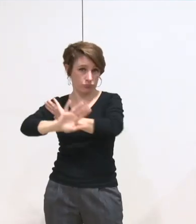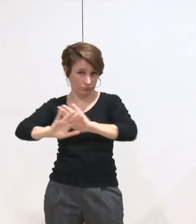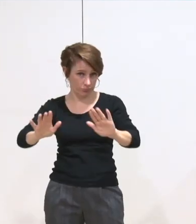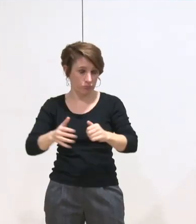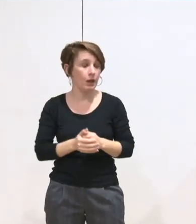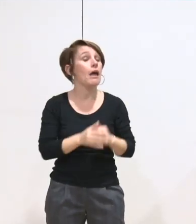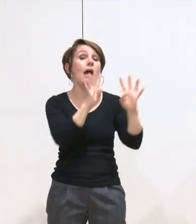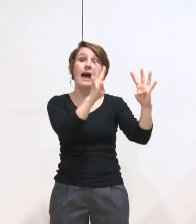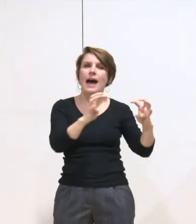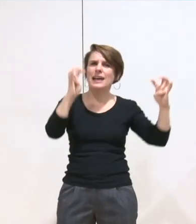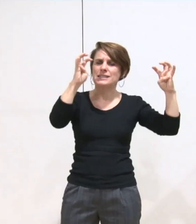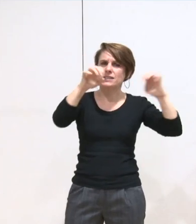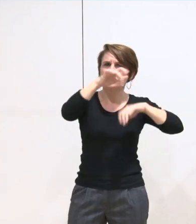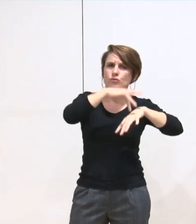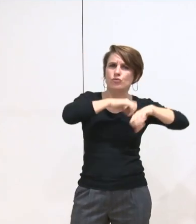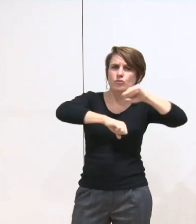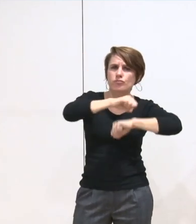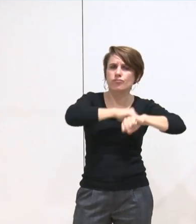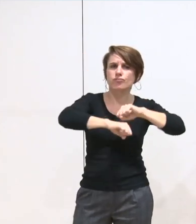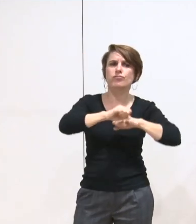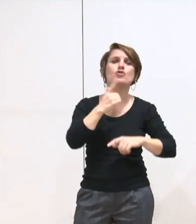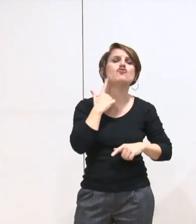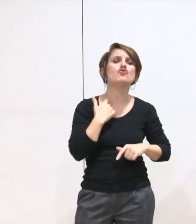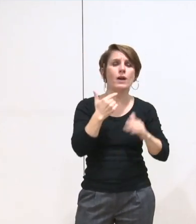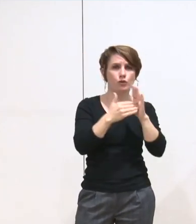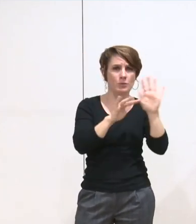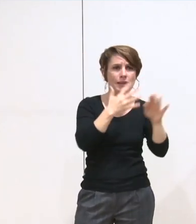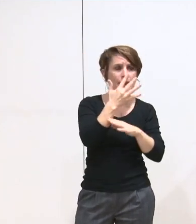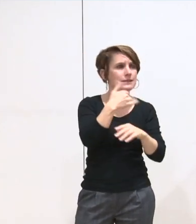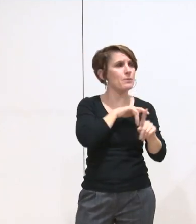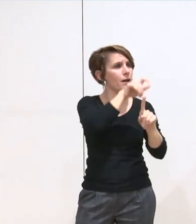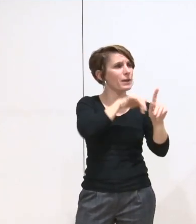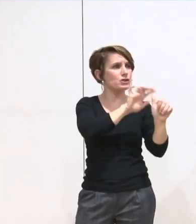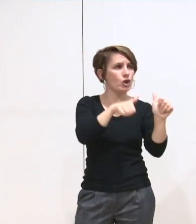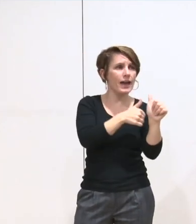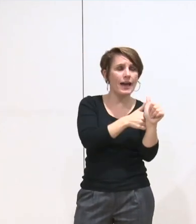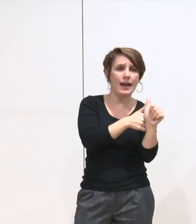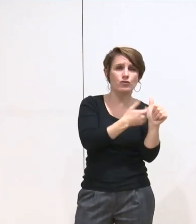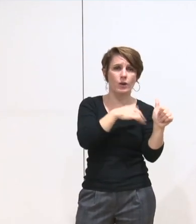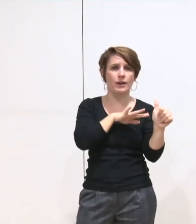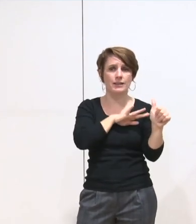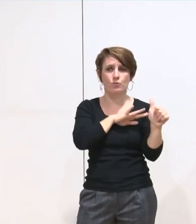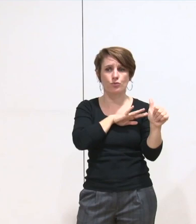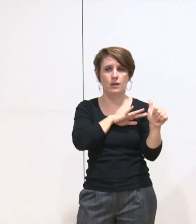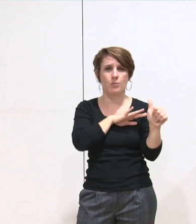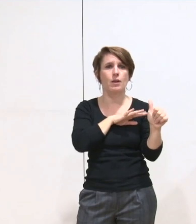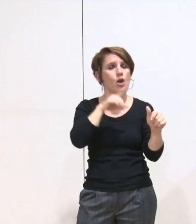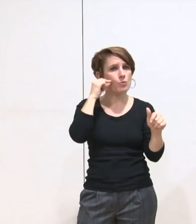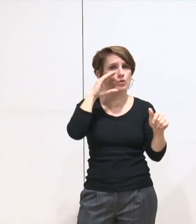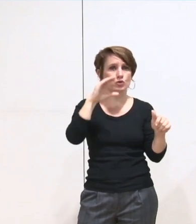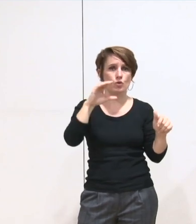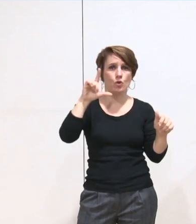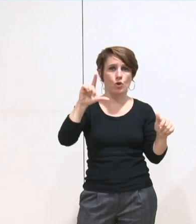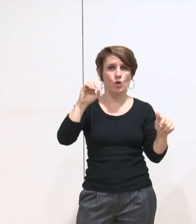en février 2015 par votre adjoint délégué à la démocratie locale et à l'économie de proximité, M. Clouer, dont je salue